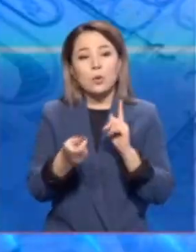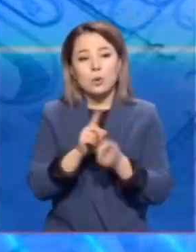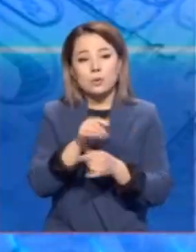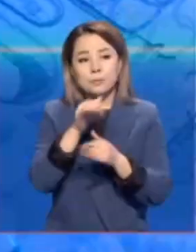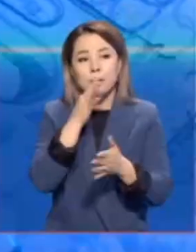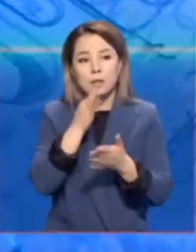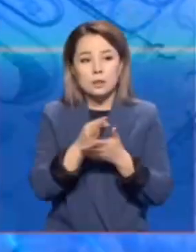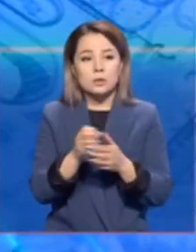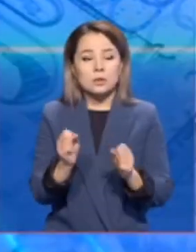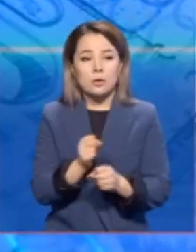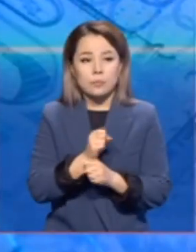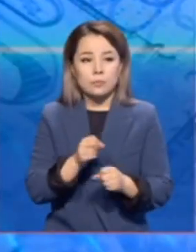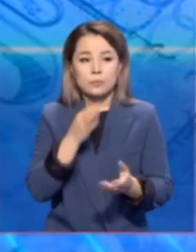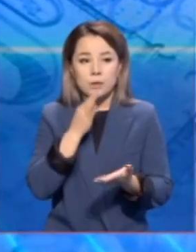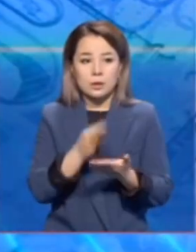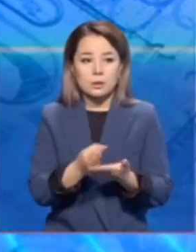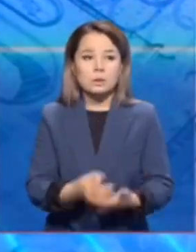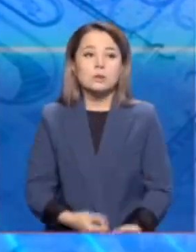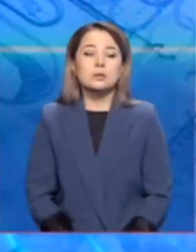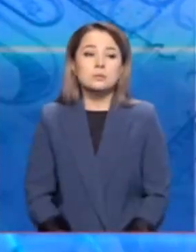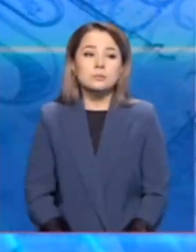емес.